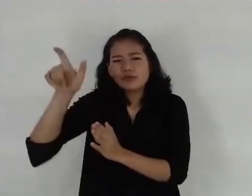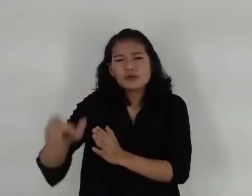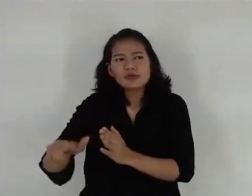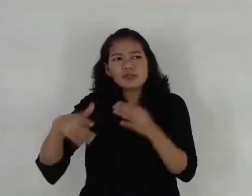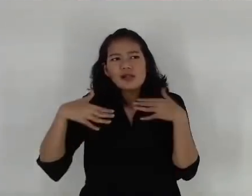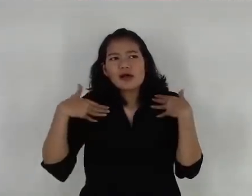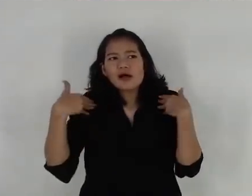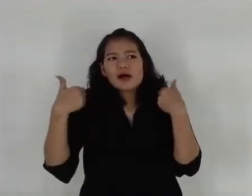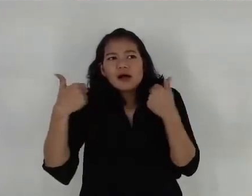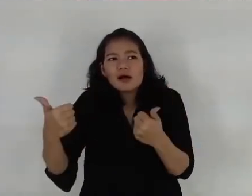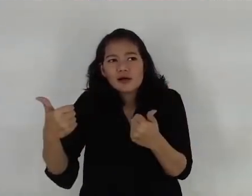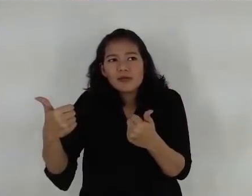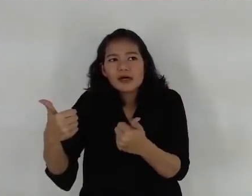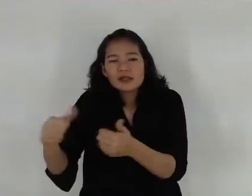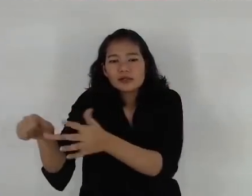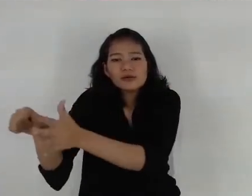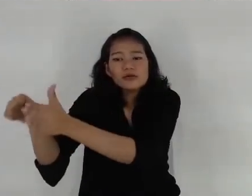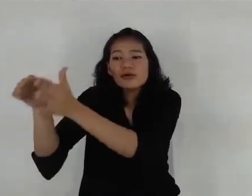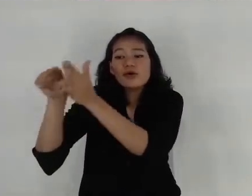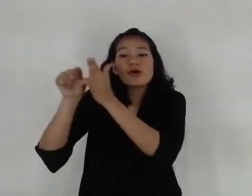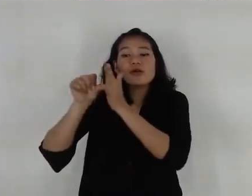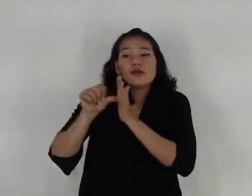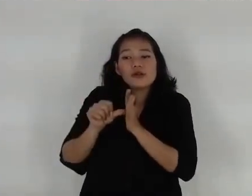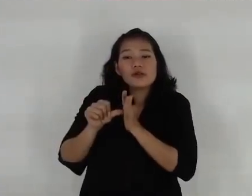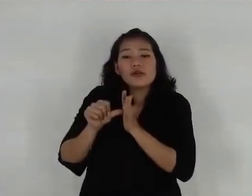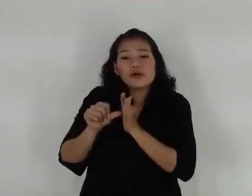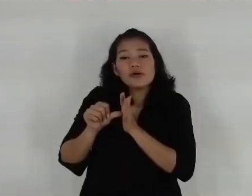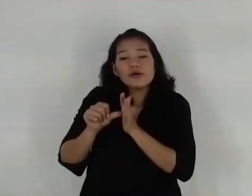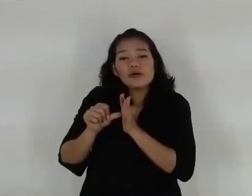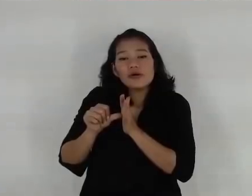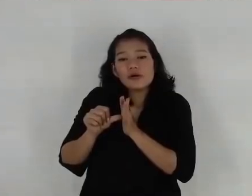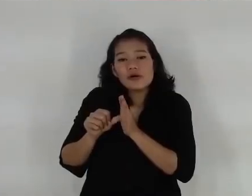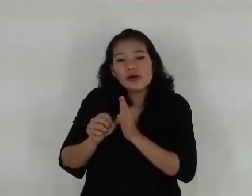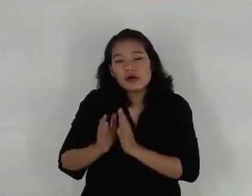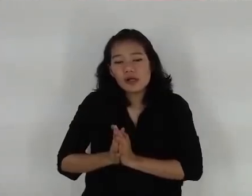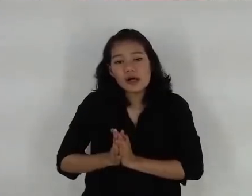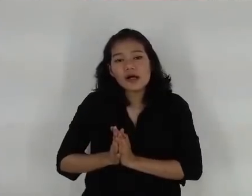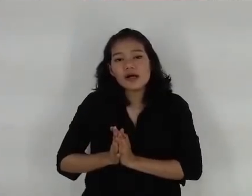suruh sak Betul